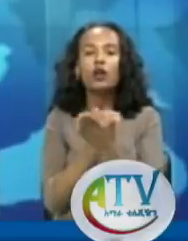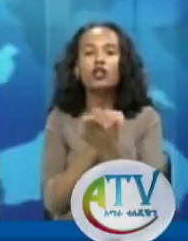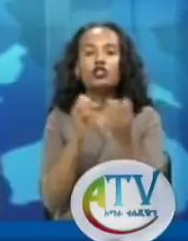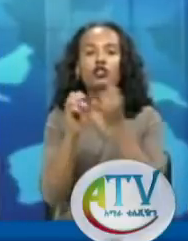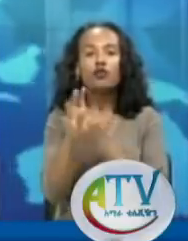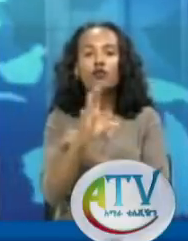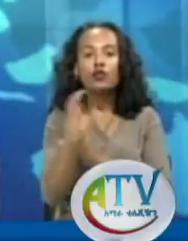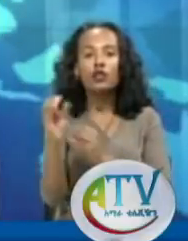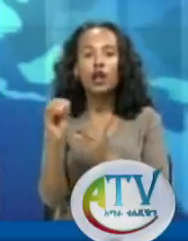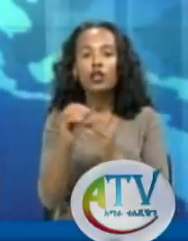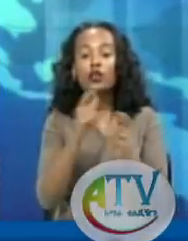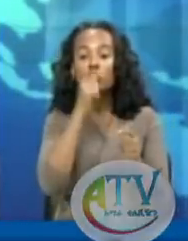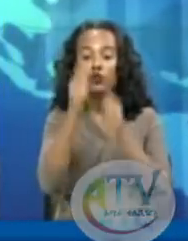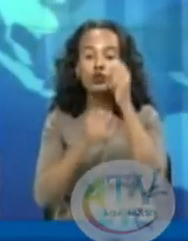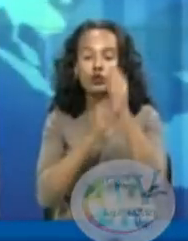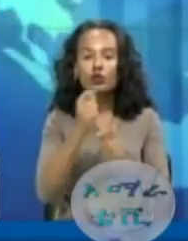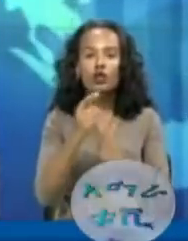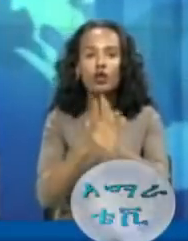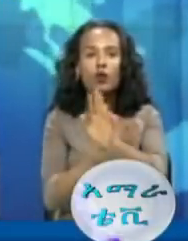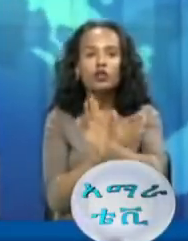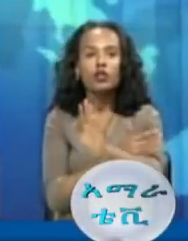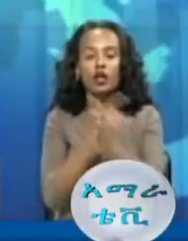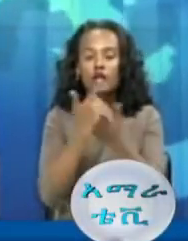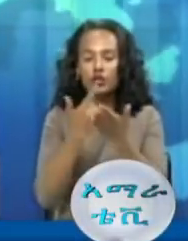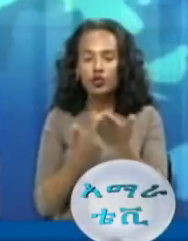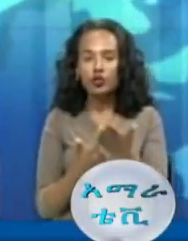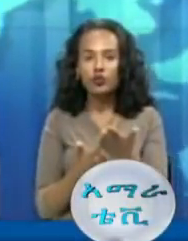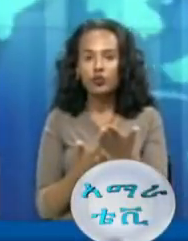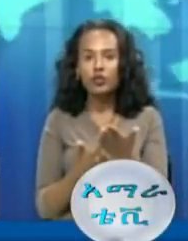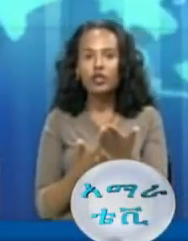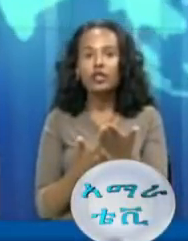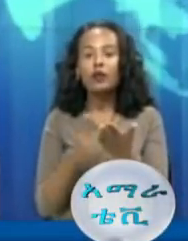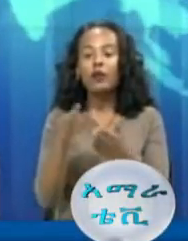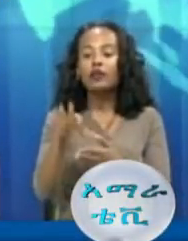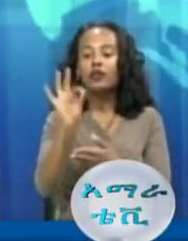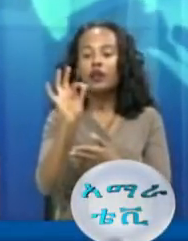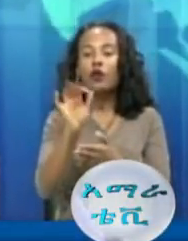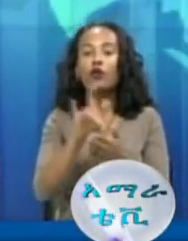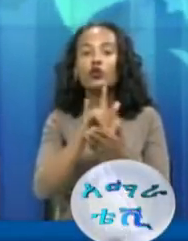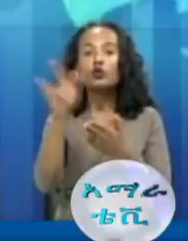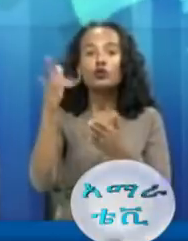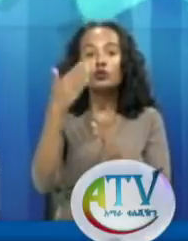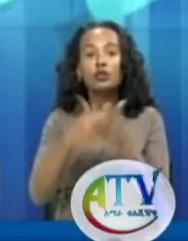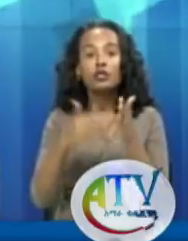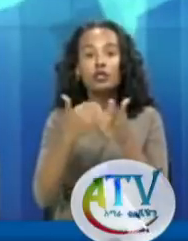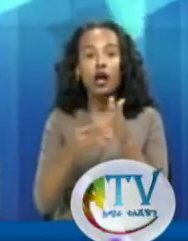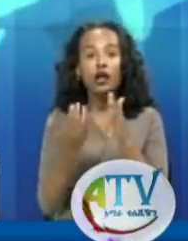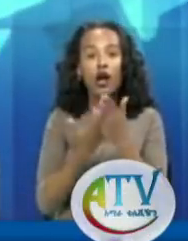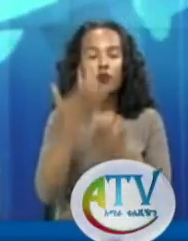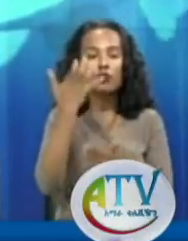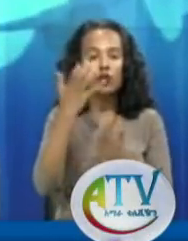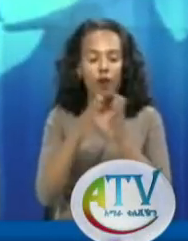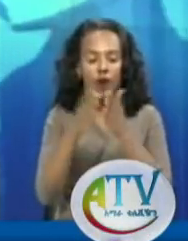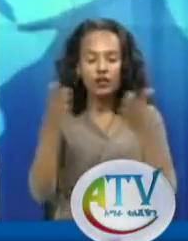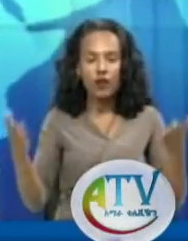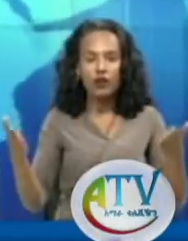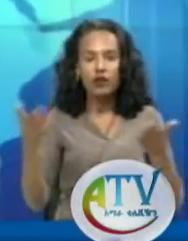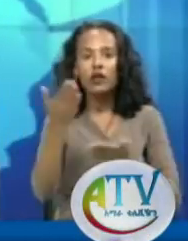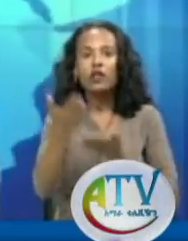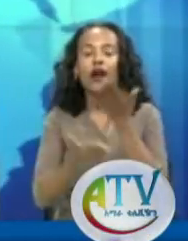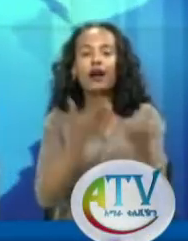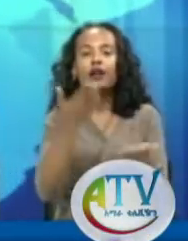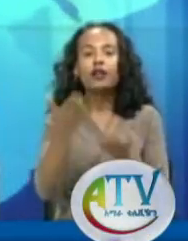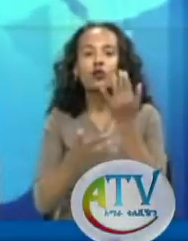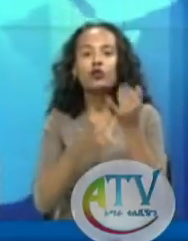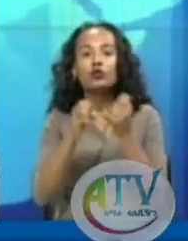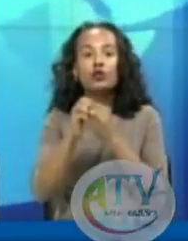የቱሪዝም ዘርፍን ለማሻሻል እንዲሁም የሚያስገኘውን የውጭ ምንዛሪ ሀብት ለማስፋት የአገልግሎት